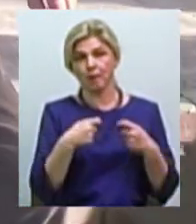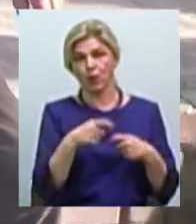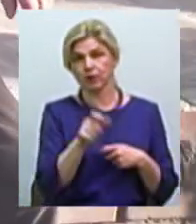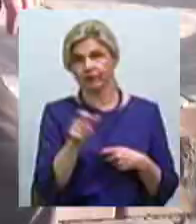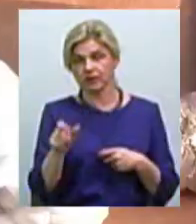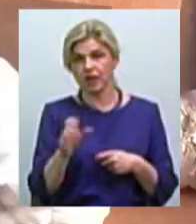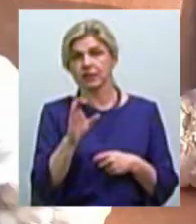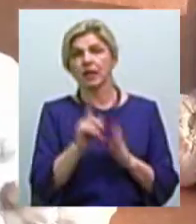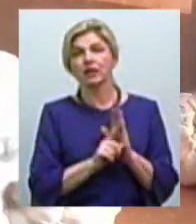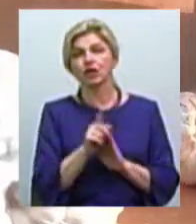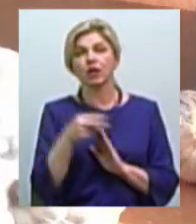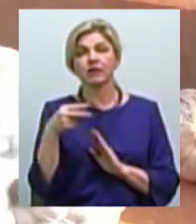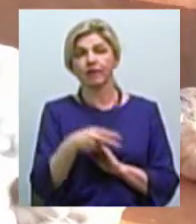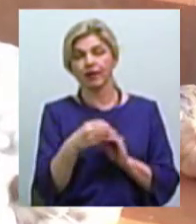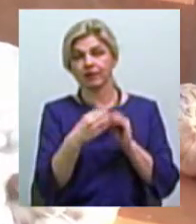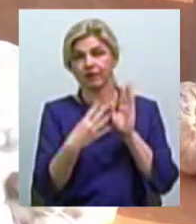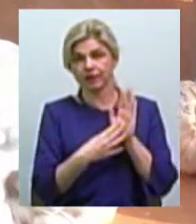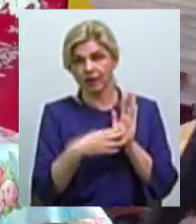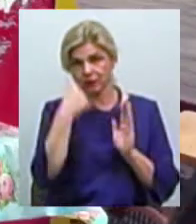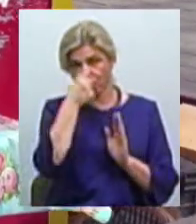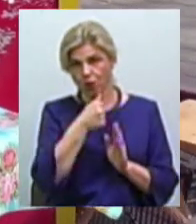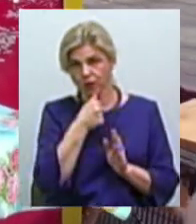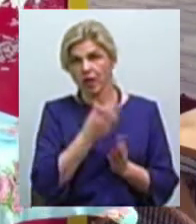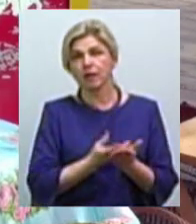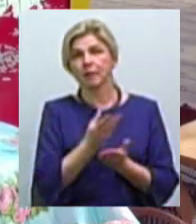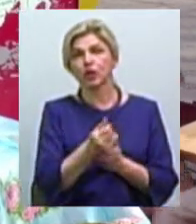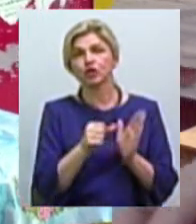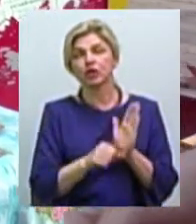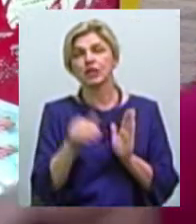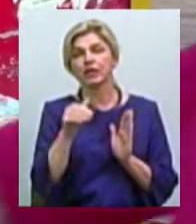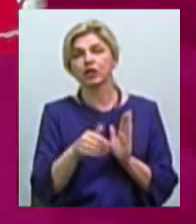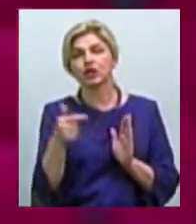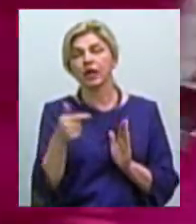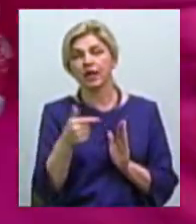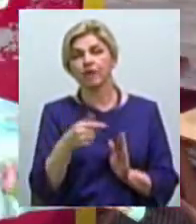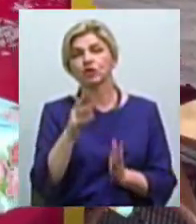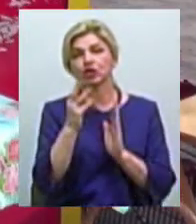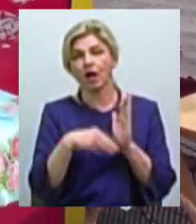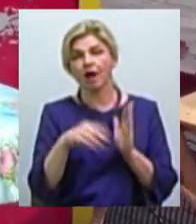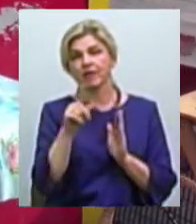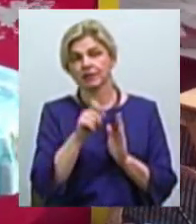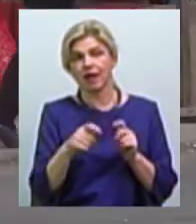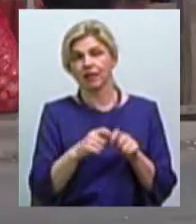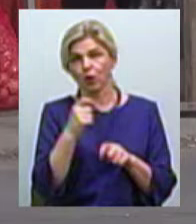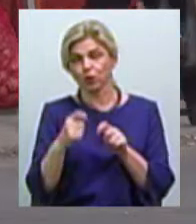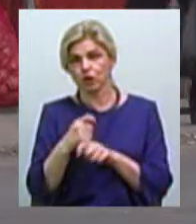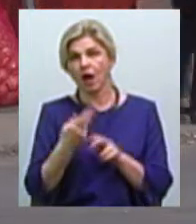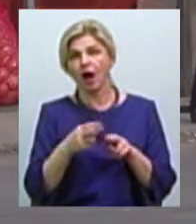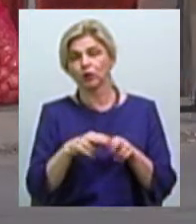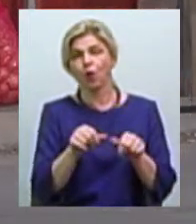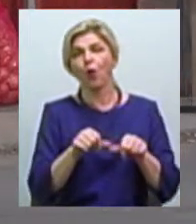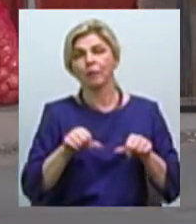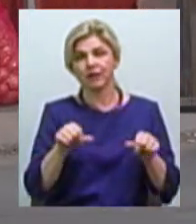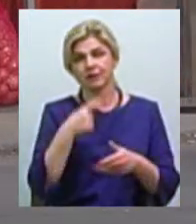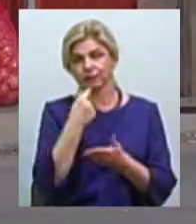початку 2019 року добровільно сплачено 60 тисяч гривень штрафу за адміністративні правопорушення, розглянуті членами комісії